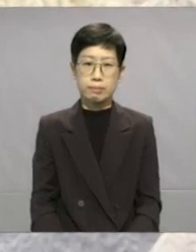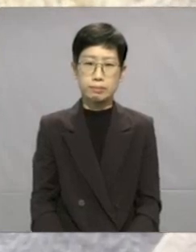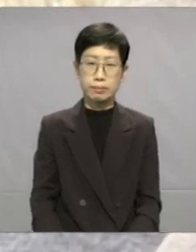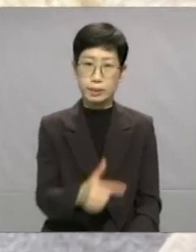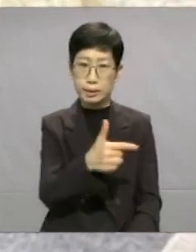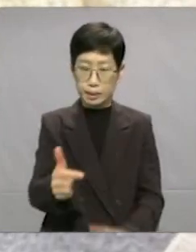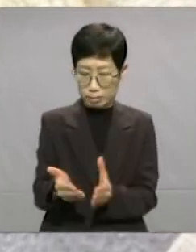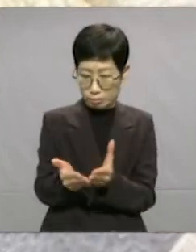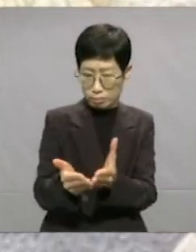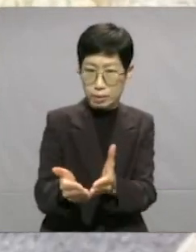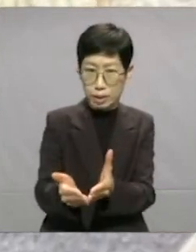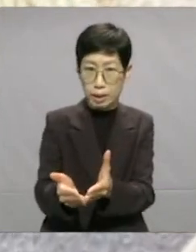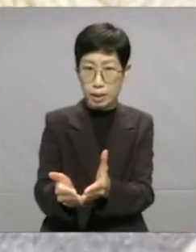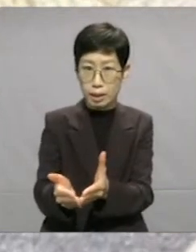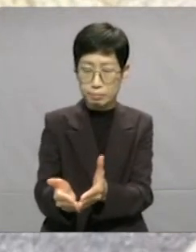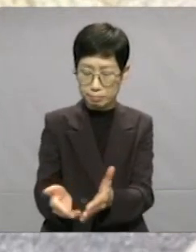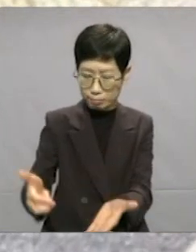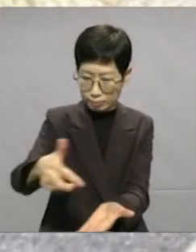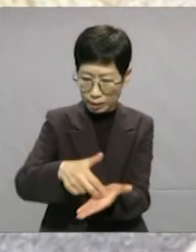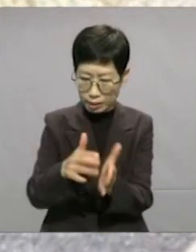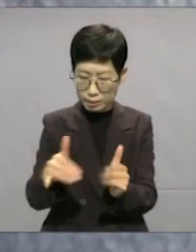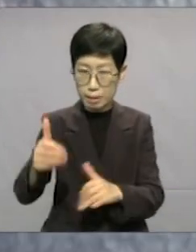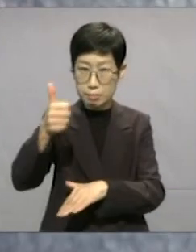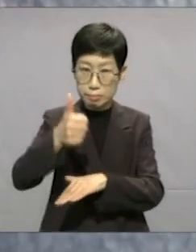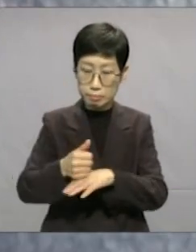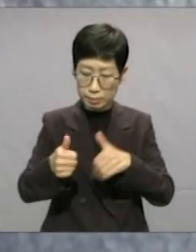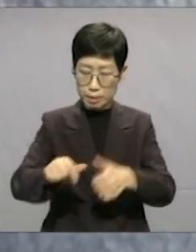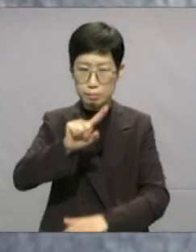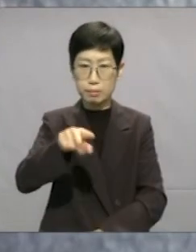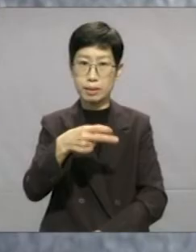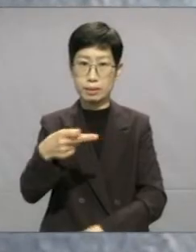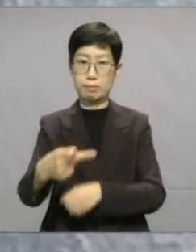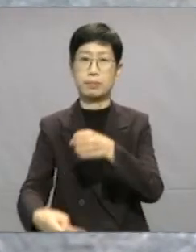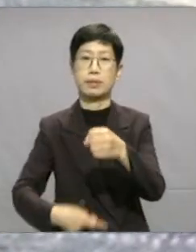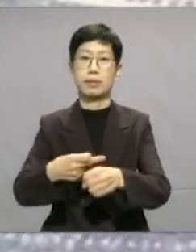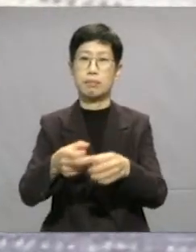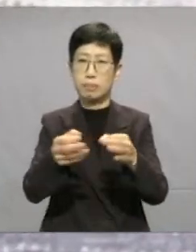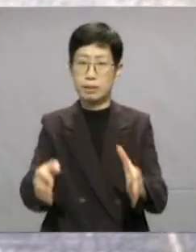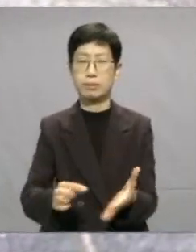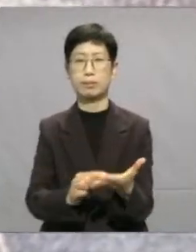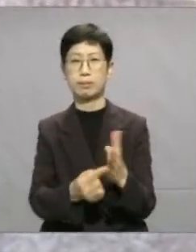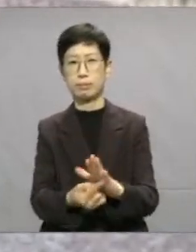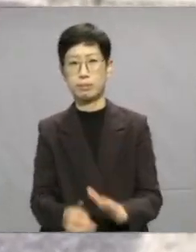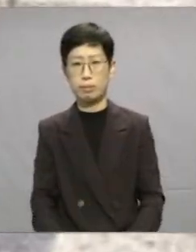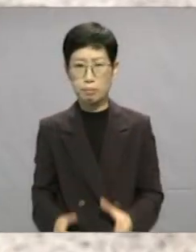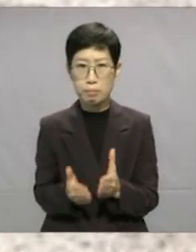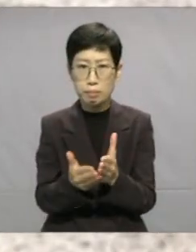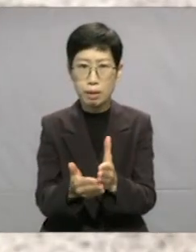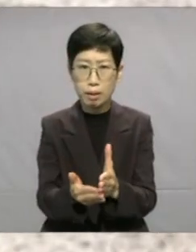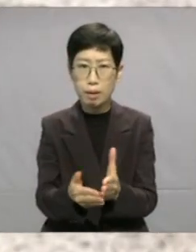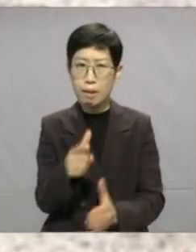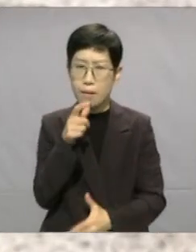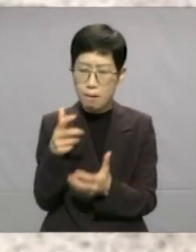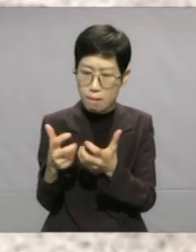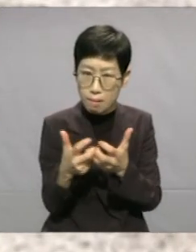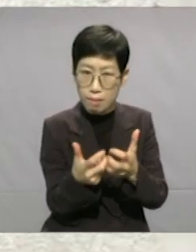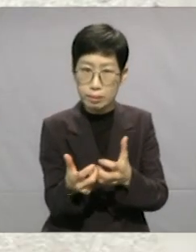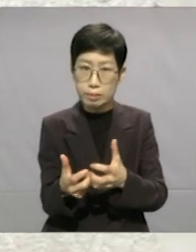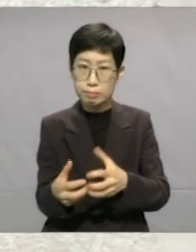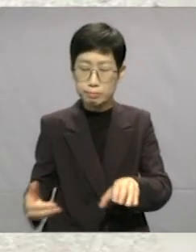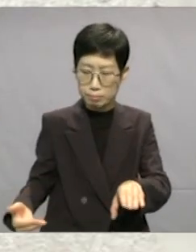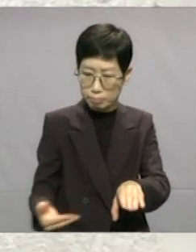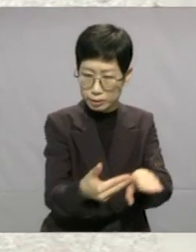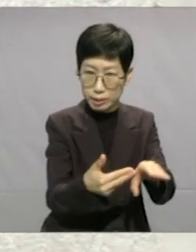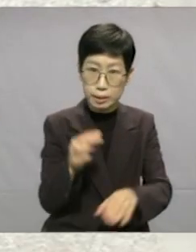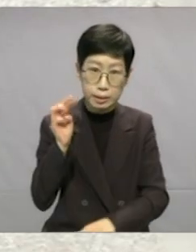타이타닉호 승객의 마지막 인사가 112년 만에 세상에 나왔습니다. 타이타닉호가 빙산에 부딪혀 침몰하기 사흘